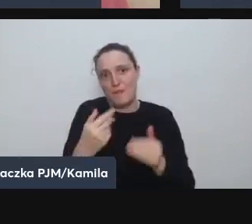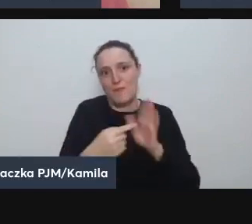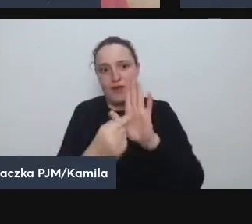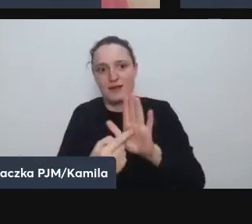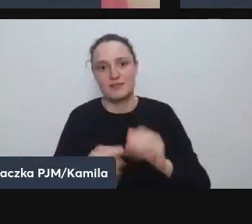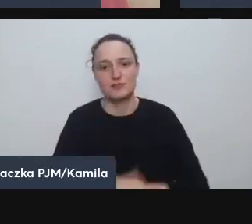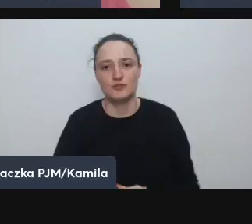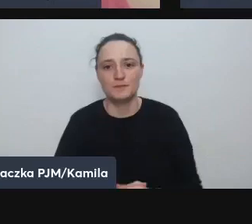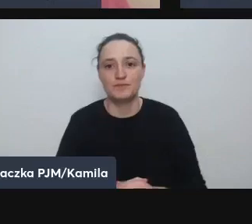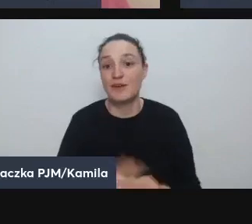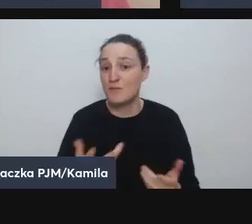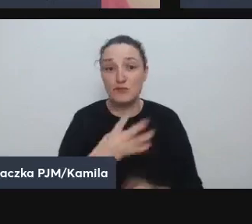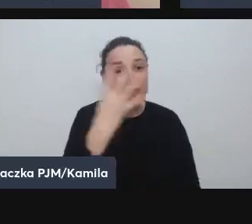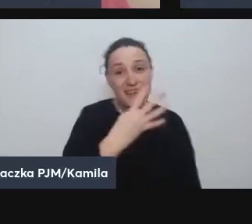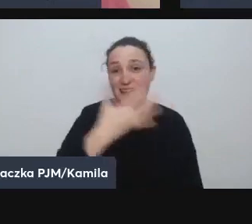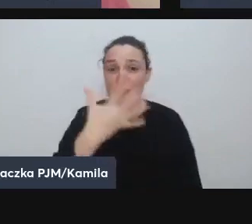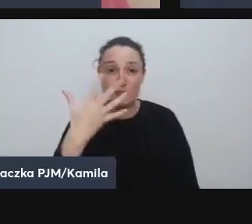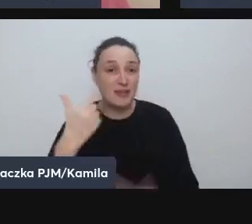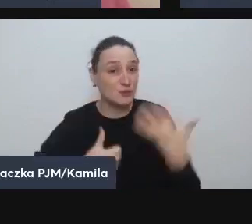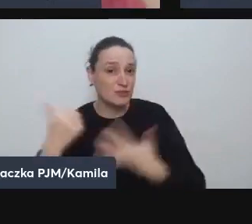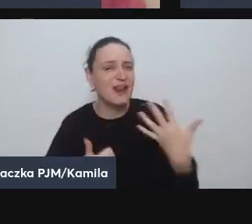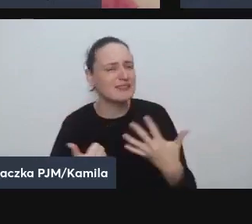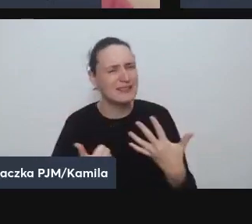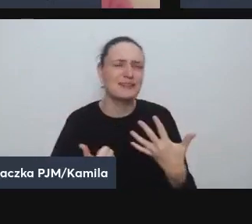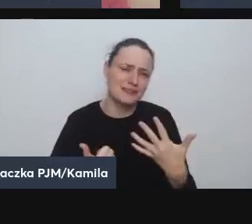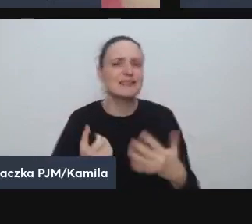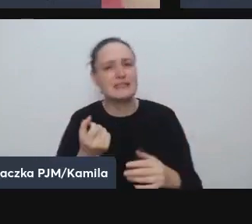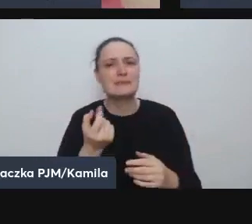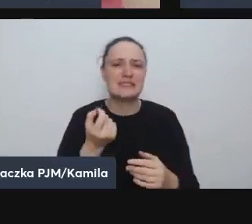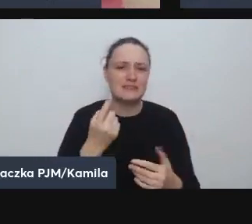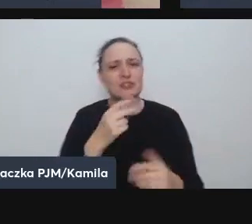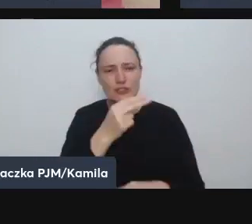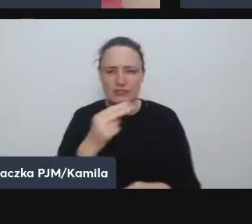jakby czwarta, piąta, szósta klasa to jest specyficzny moment na uczenie o takich